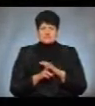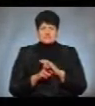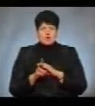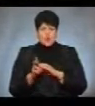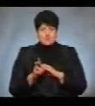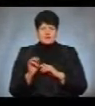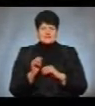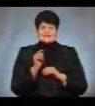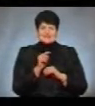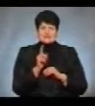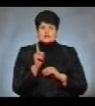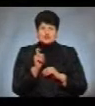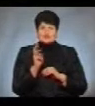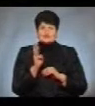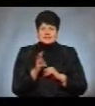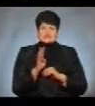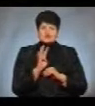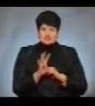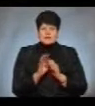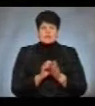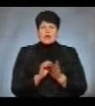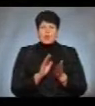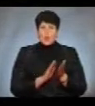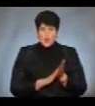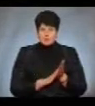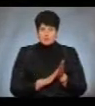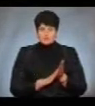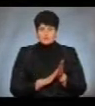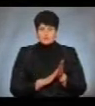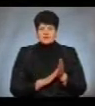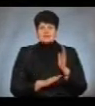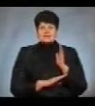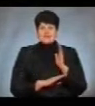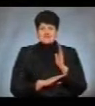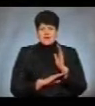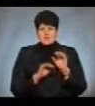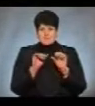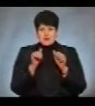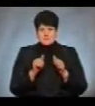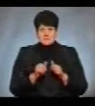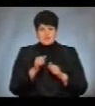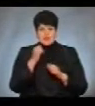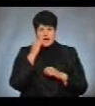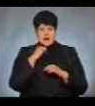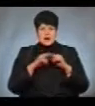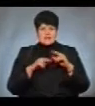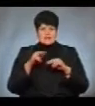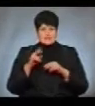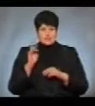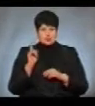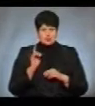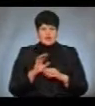і із них 134 на обліку дерев'яні пам'ятки архітектури. Хоча